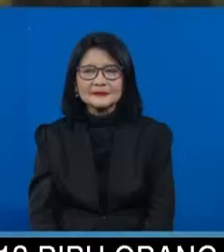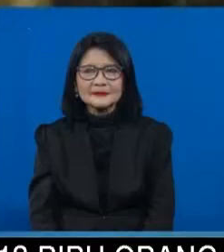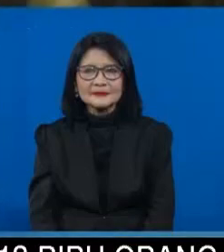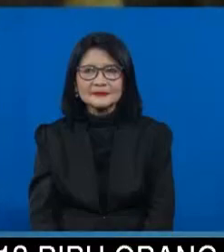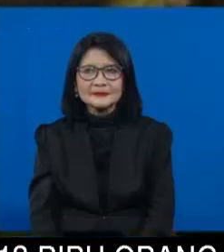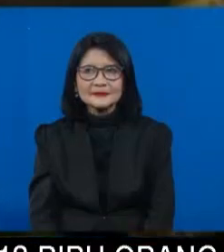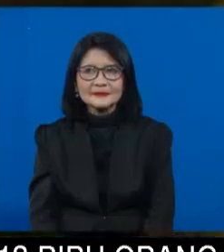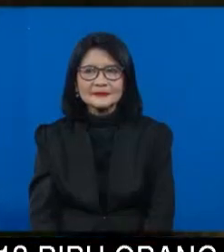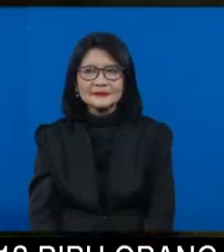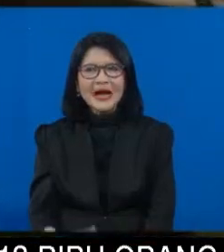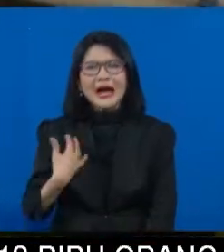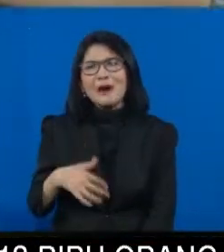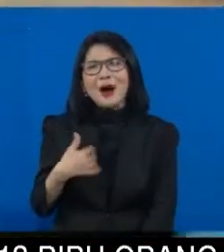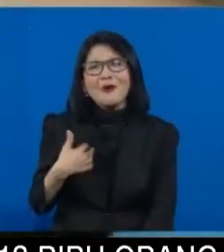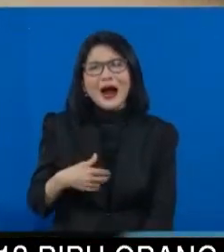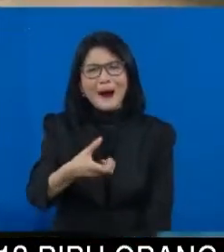Pak, gak mau, ah.